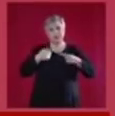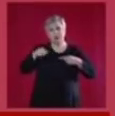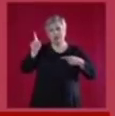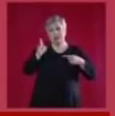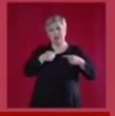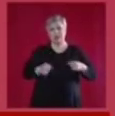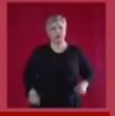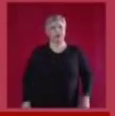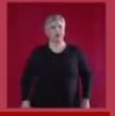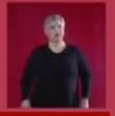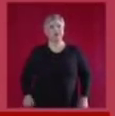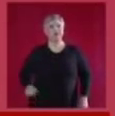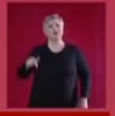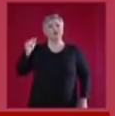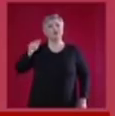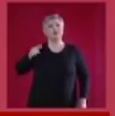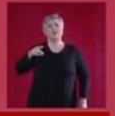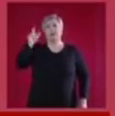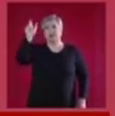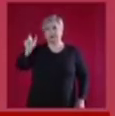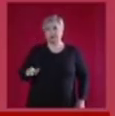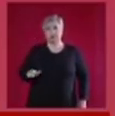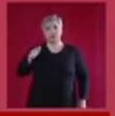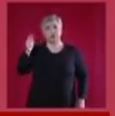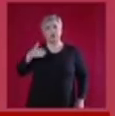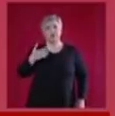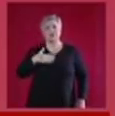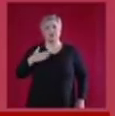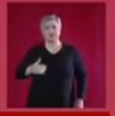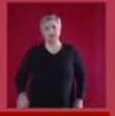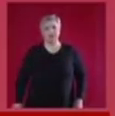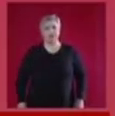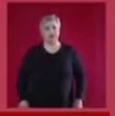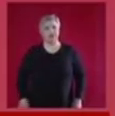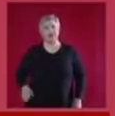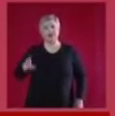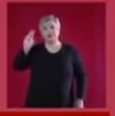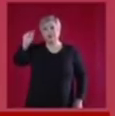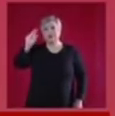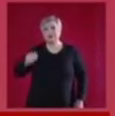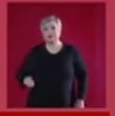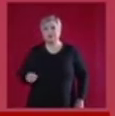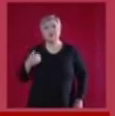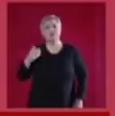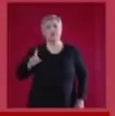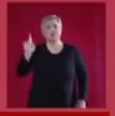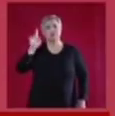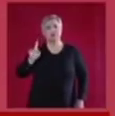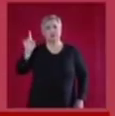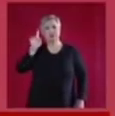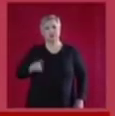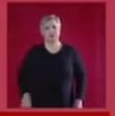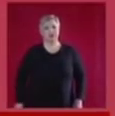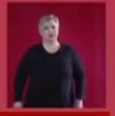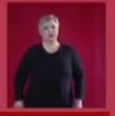οι θέσεις του κυρίου ε αλλά και του ομοϊδεάτη του εδώ του κυρίου μητσοτάκη με αυτές του ούγγρου πρωθυπουργού του κυρίου